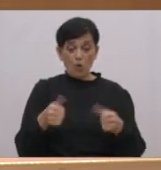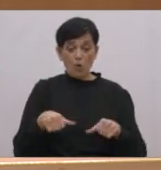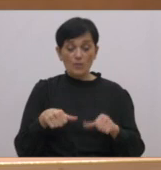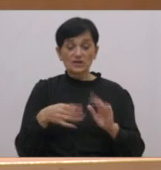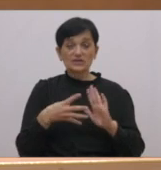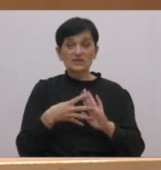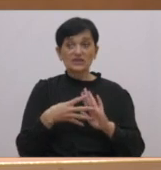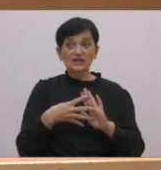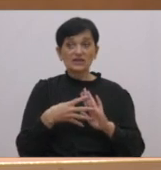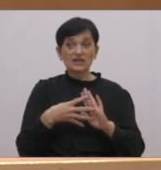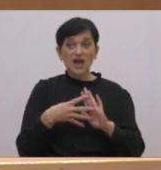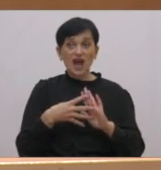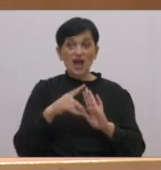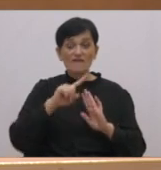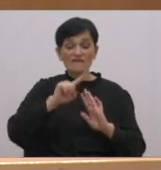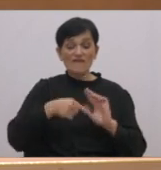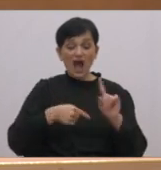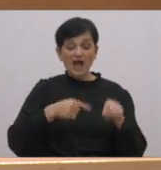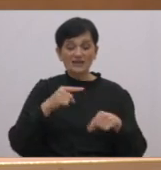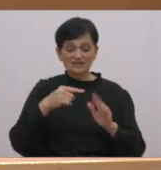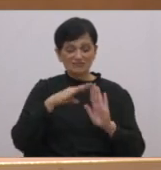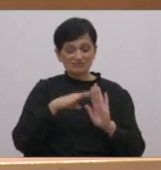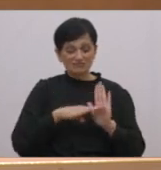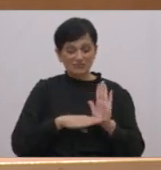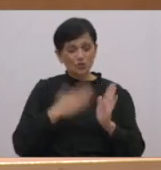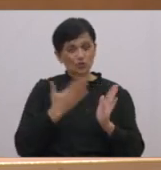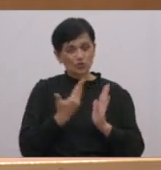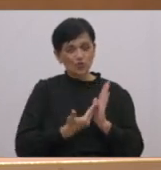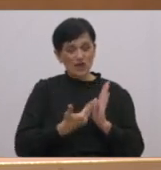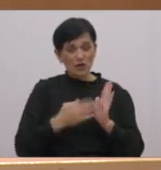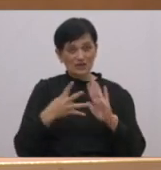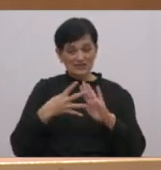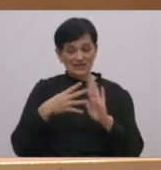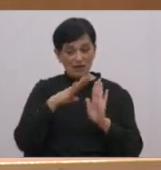ცხრა ვალდებულების თუ რეკომენდაციის შესასრულებლად